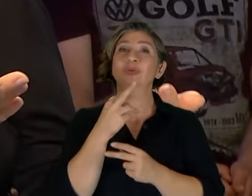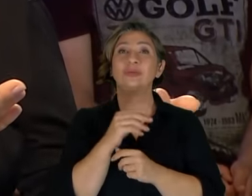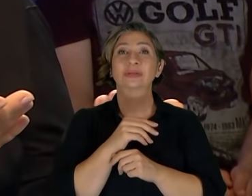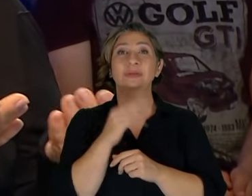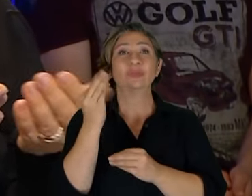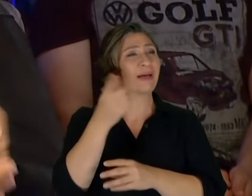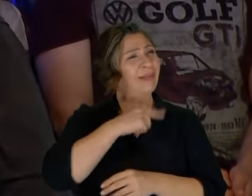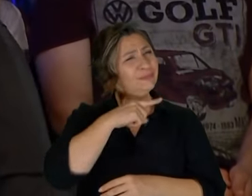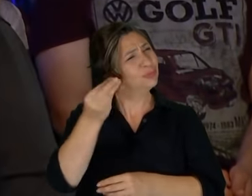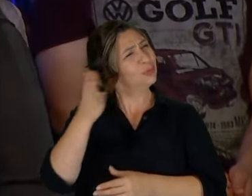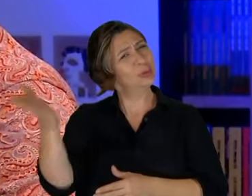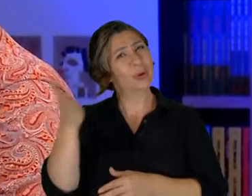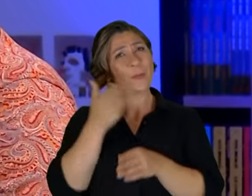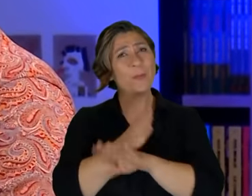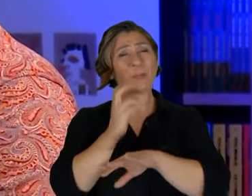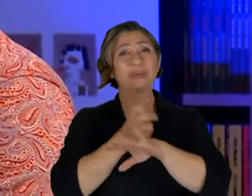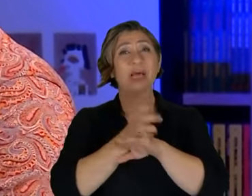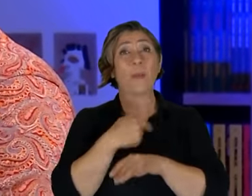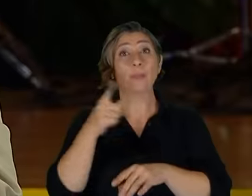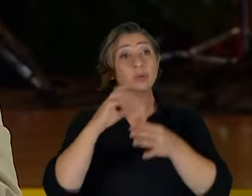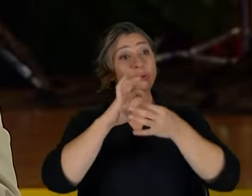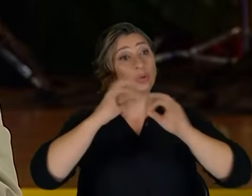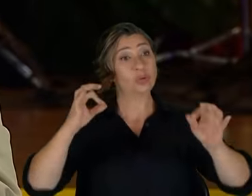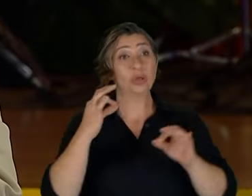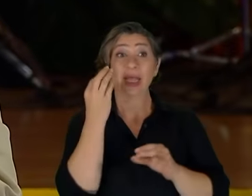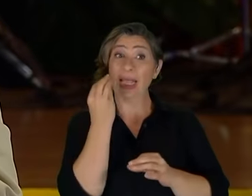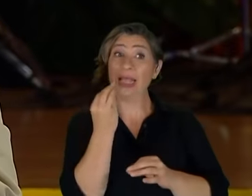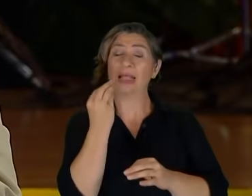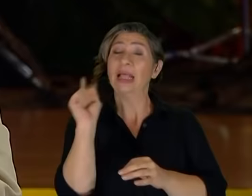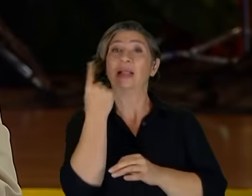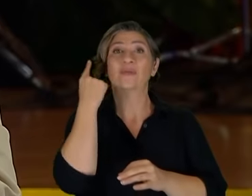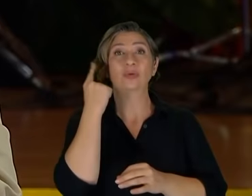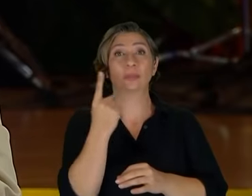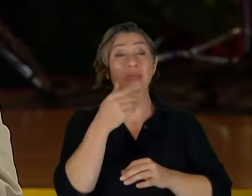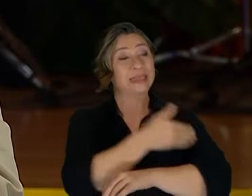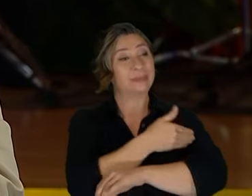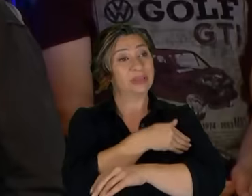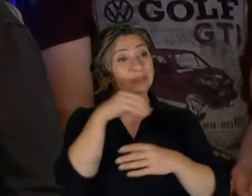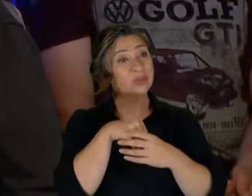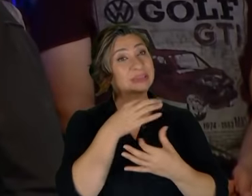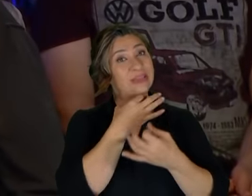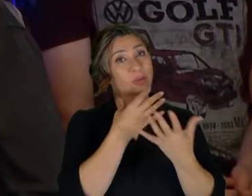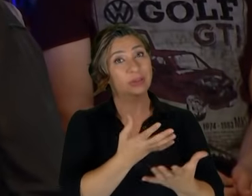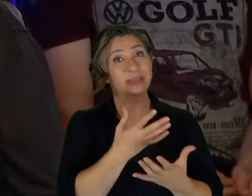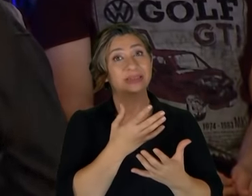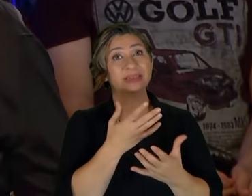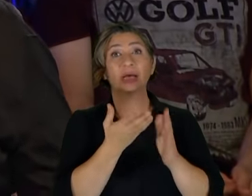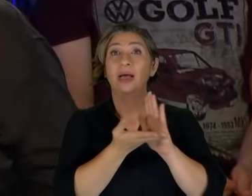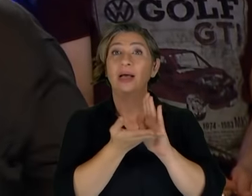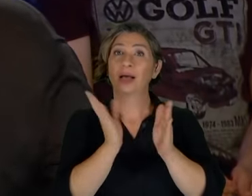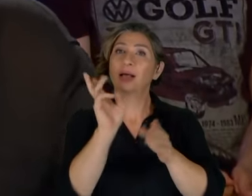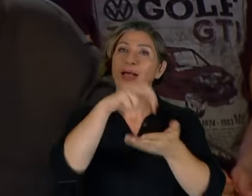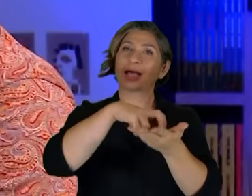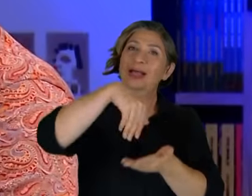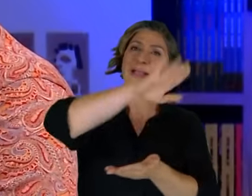kadar duyuyorum tatlı bir çocuk. Gerçekten maşallah. Ama ben de bu sözü ilk defa duyuyorum. Hizmetiniz için teşekkür ederiz. Kalkabilirsiniz hem